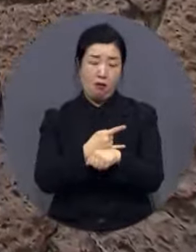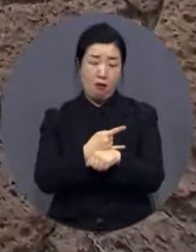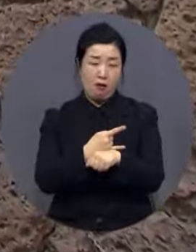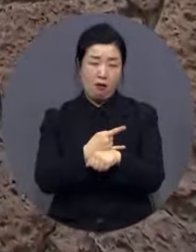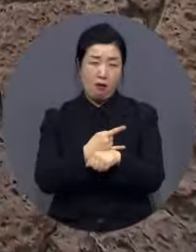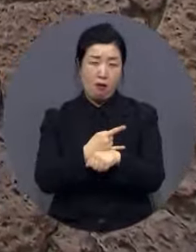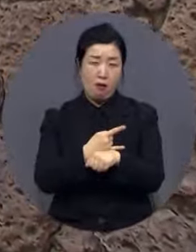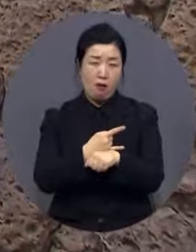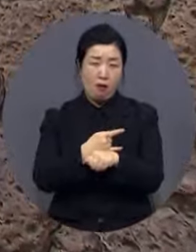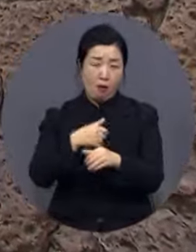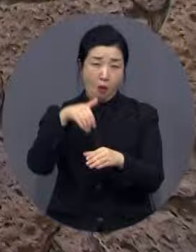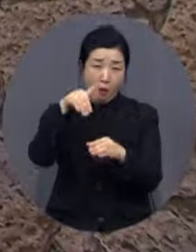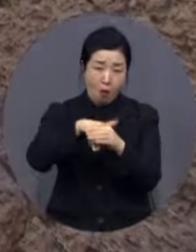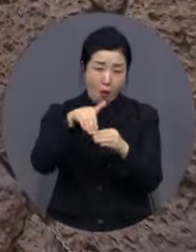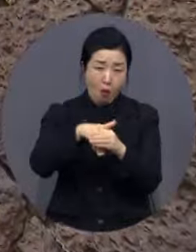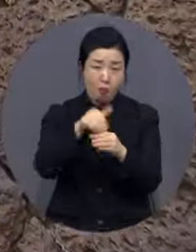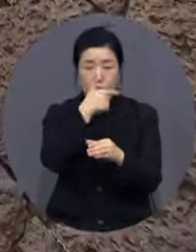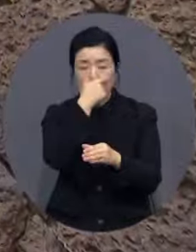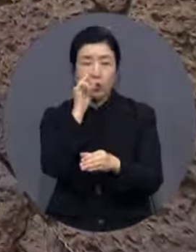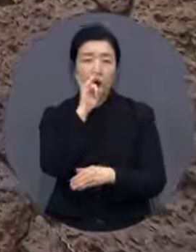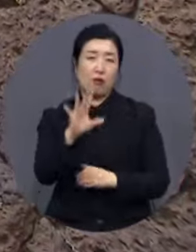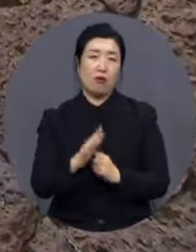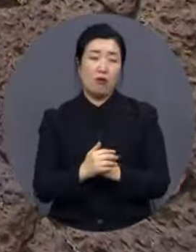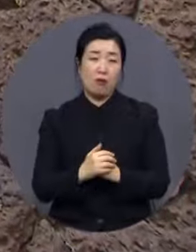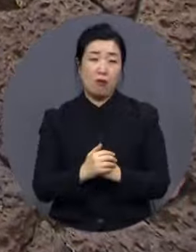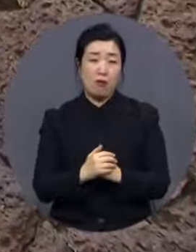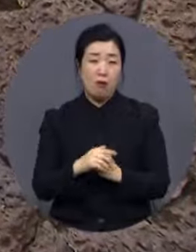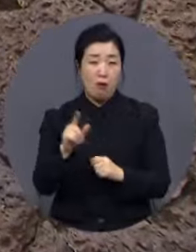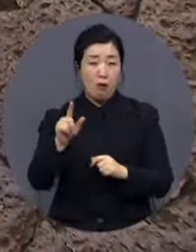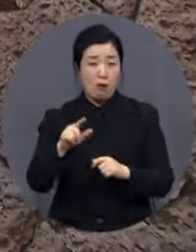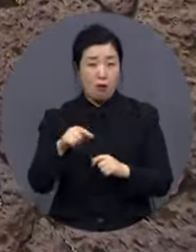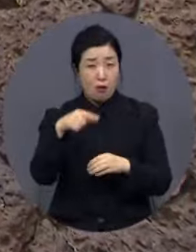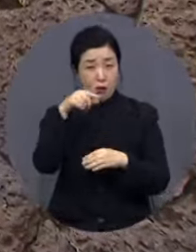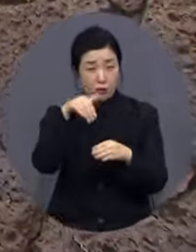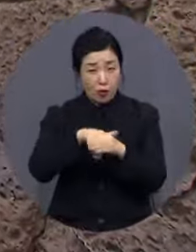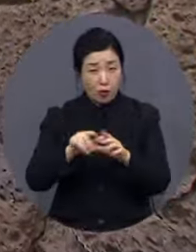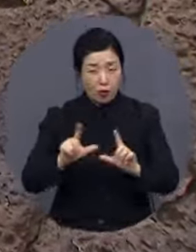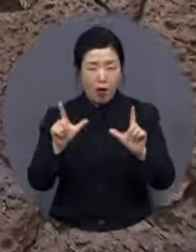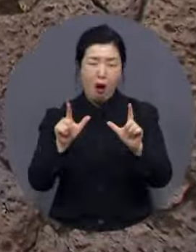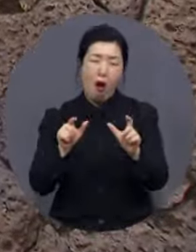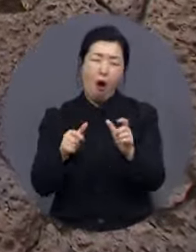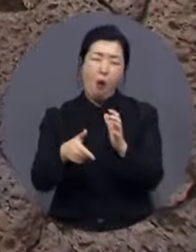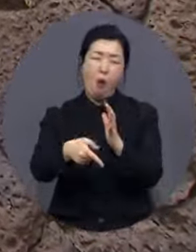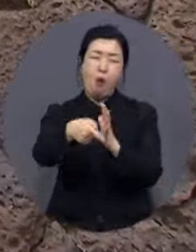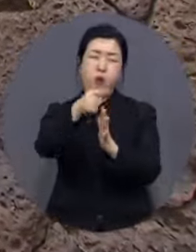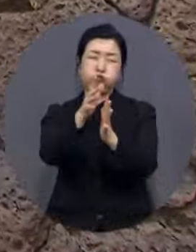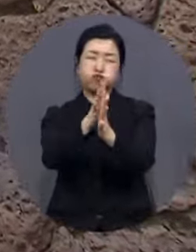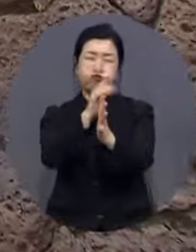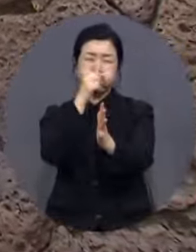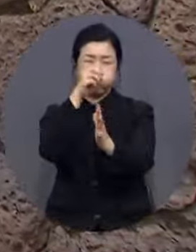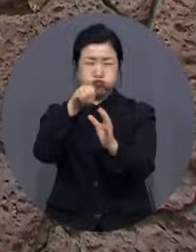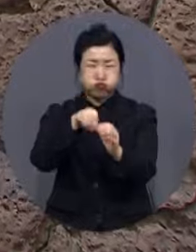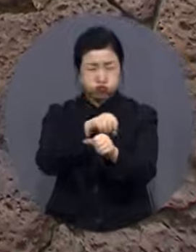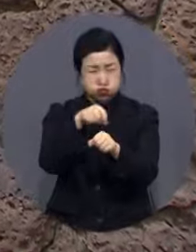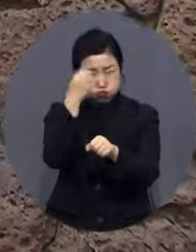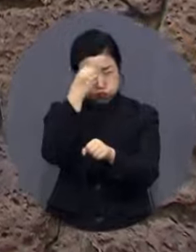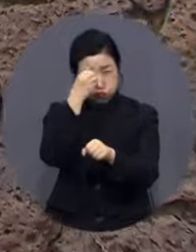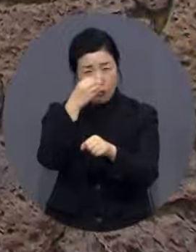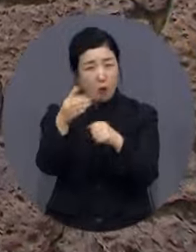편에도 하나만 모자라도 안 되잖아 그날 당일날 하려면 너무 줄야 되고 우리는 또 자고